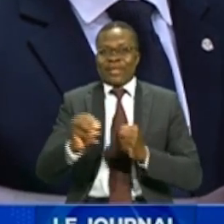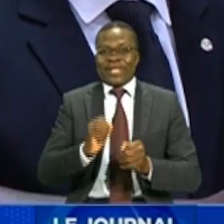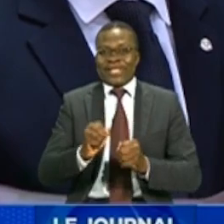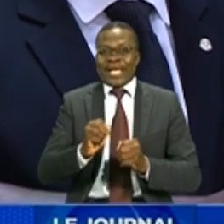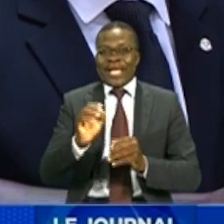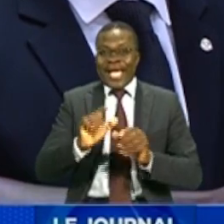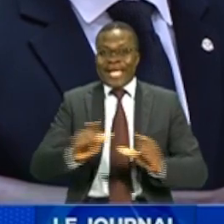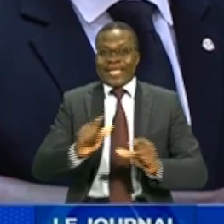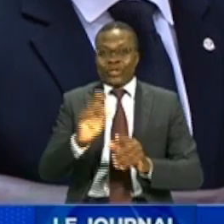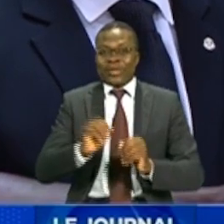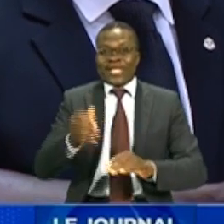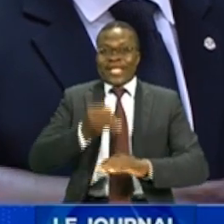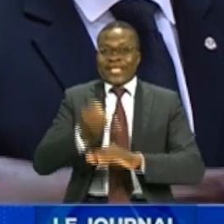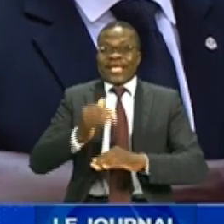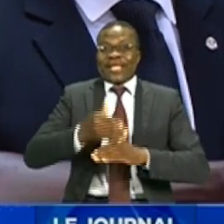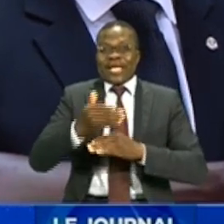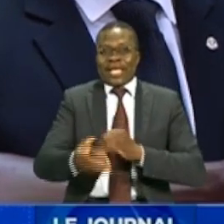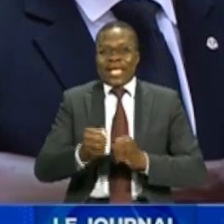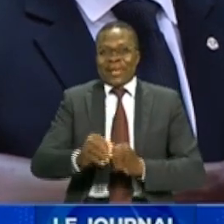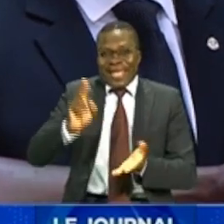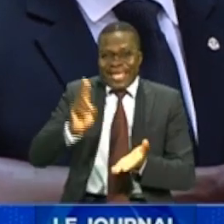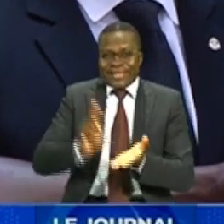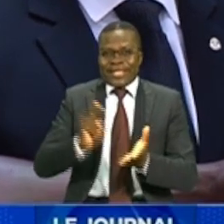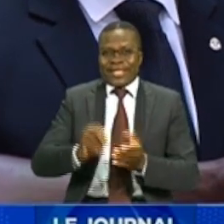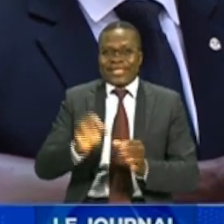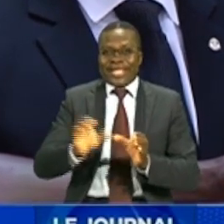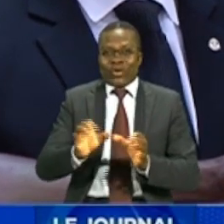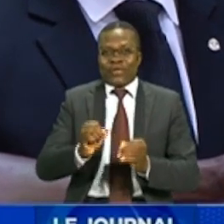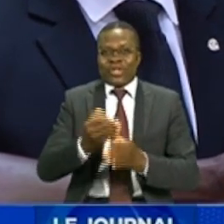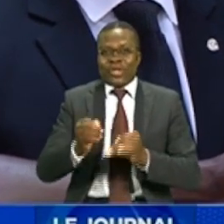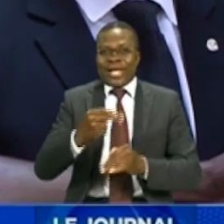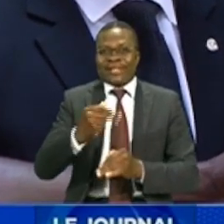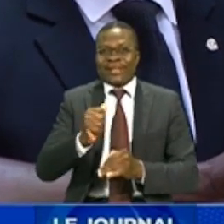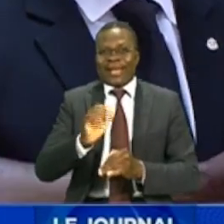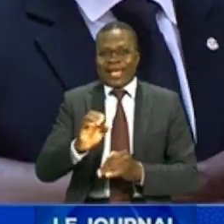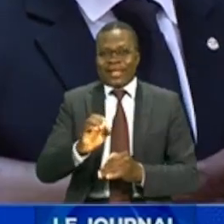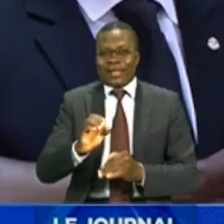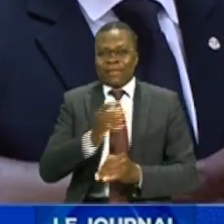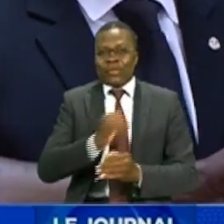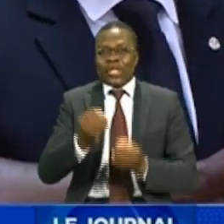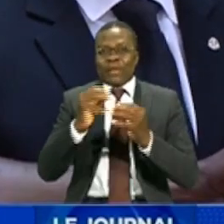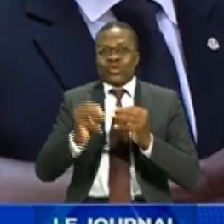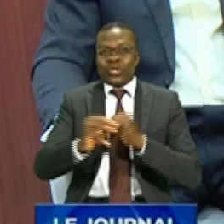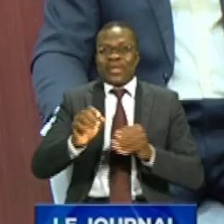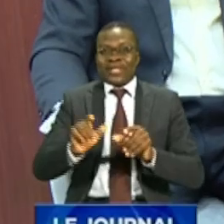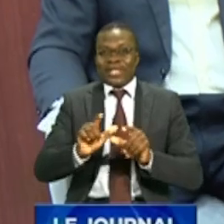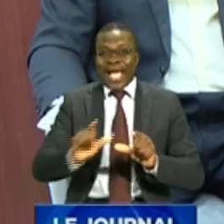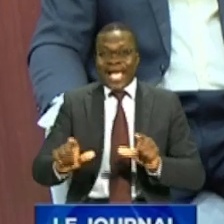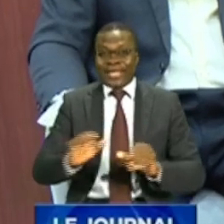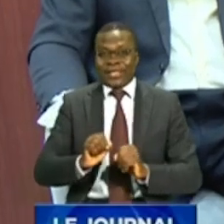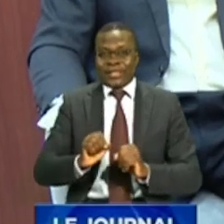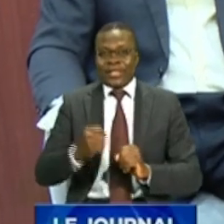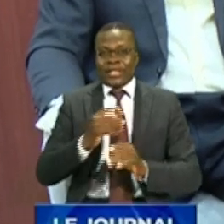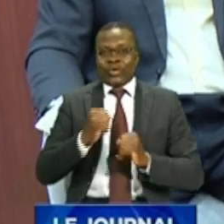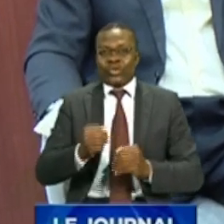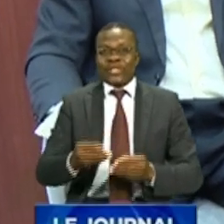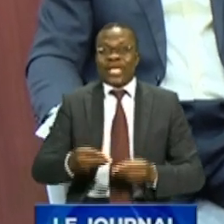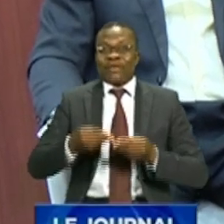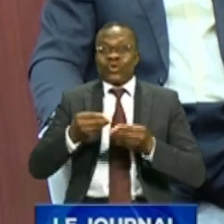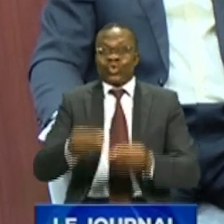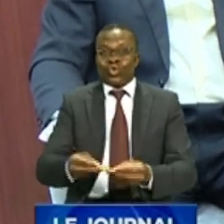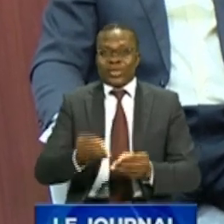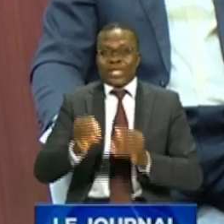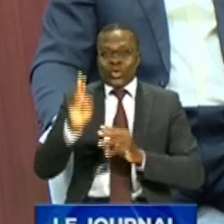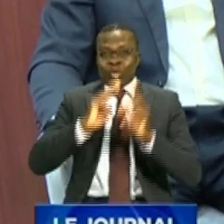été installée après la signature des conventions entre la RAC et plusieurs médias en ligne. Nous avons soumis nos